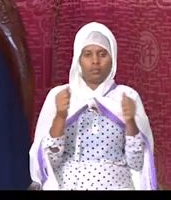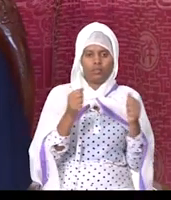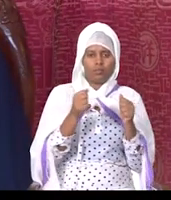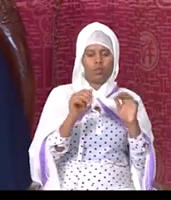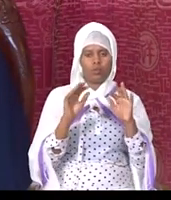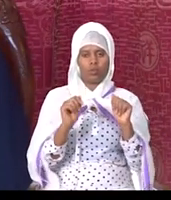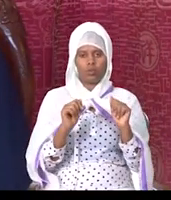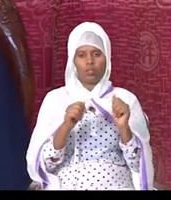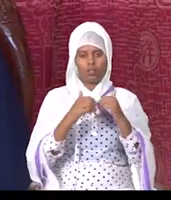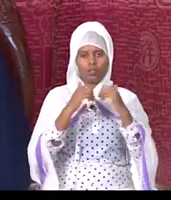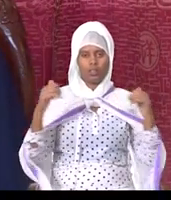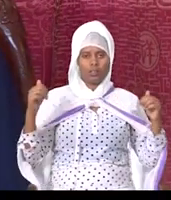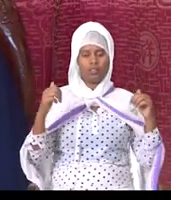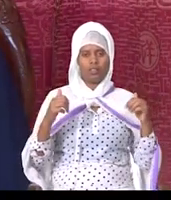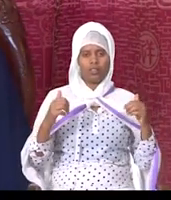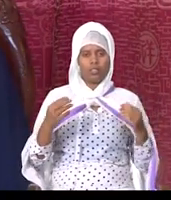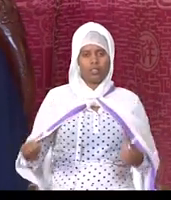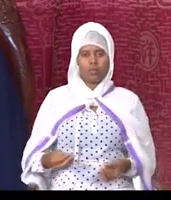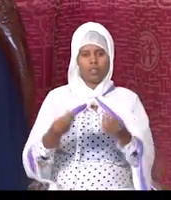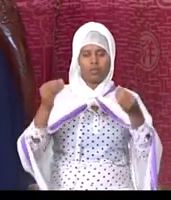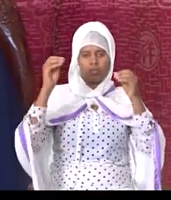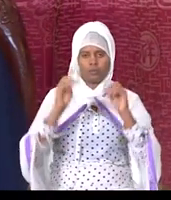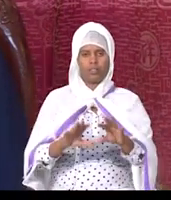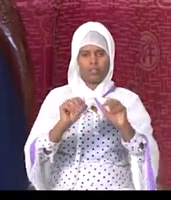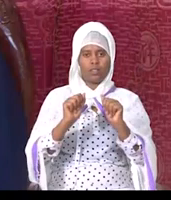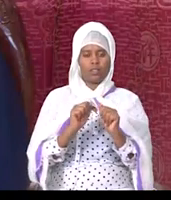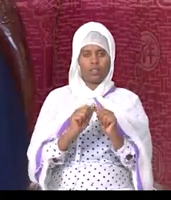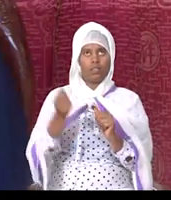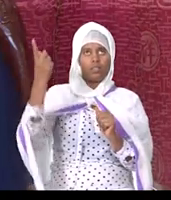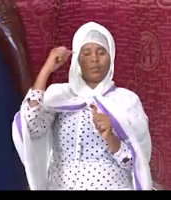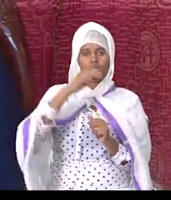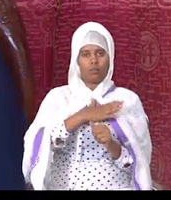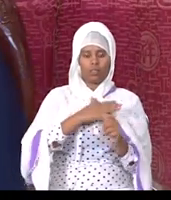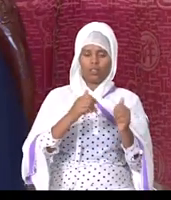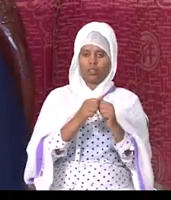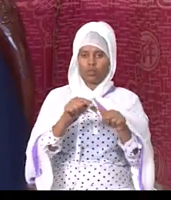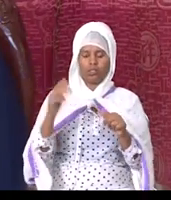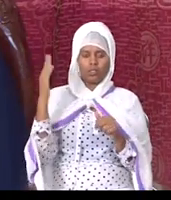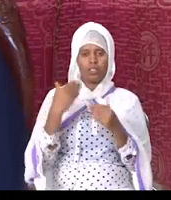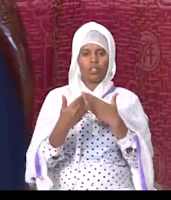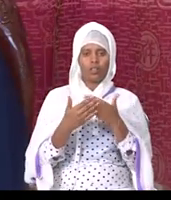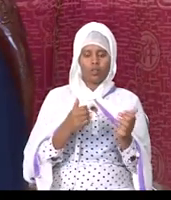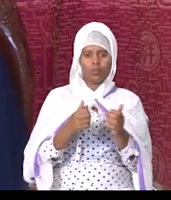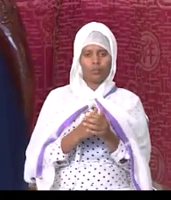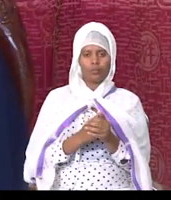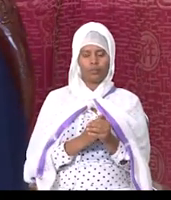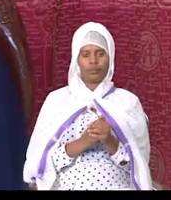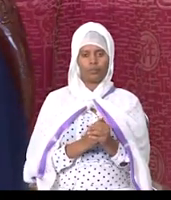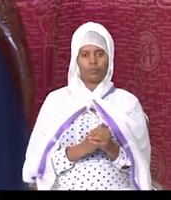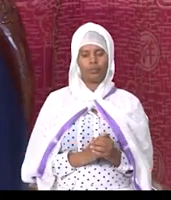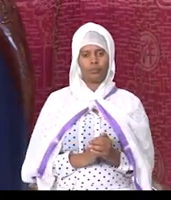ብፍርሓት ብምንቅጥቃጥ ኮይና ተፈልያ ናብ ሲኦል ትወርድ ነበረት ይብል ማለት እዩ ክርስቶስ ኣምላኽና ግን ኣብዚ ግዜ ስቅለት እንታይ ኢሉ ኦ